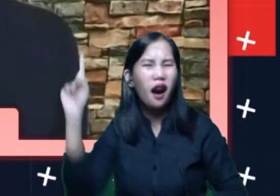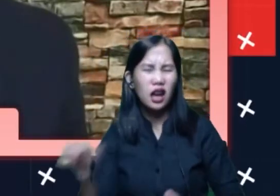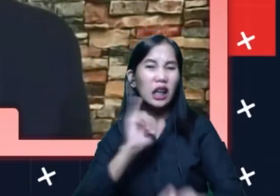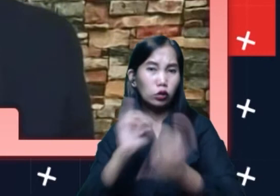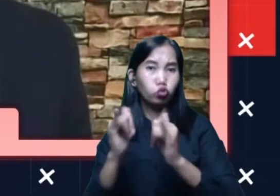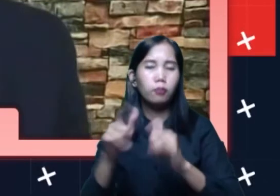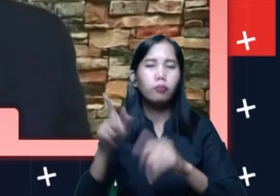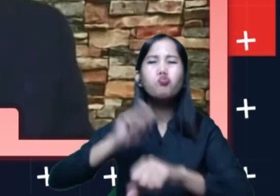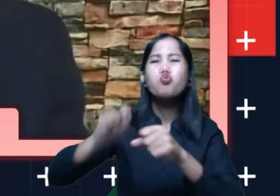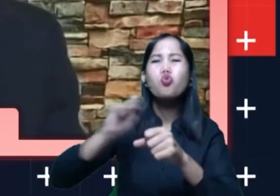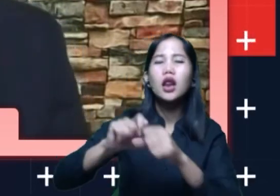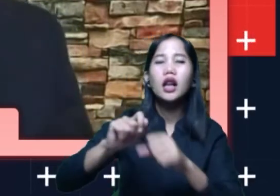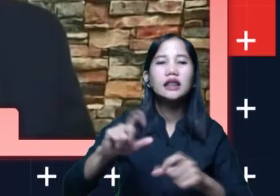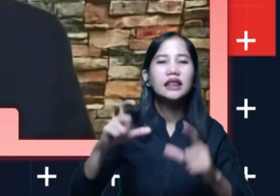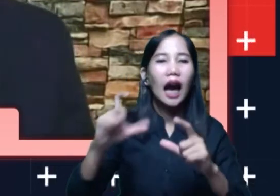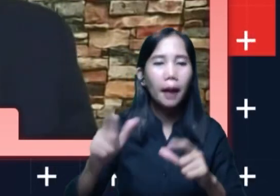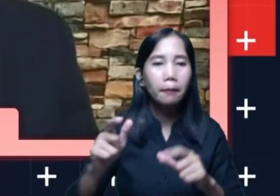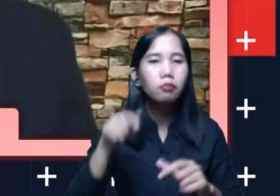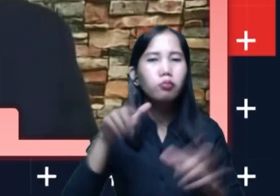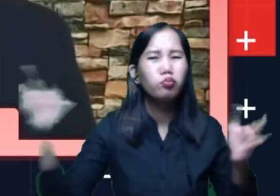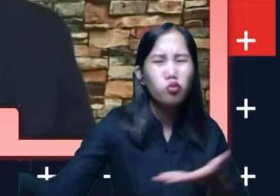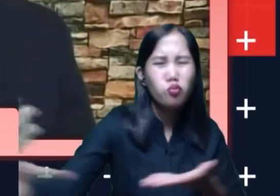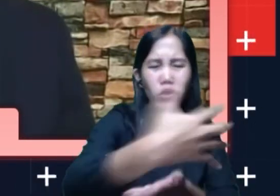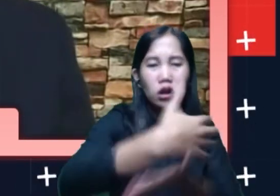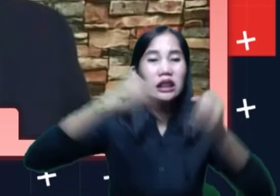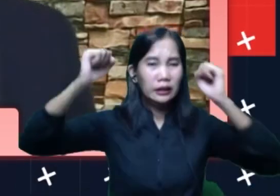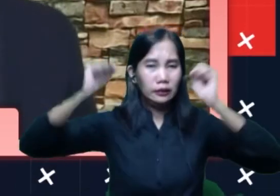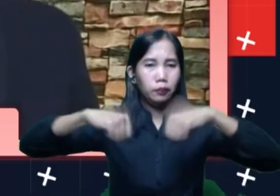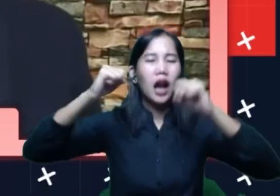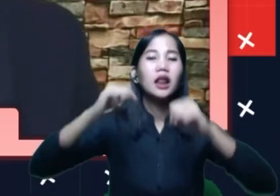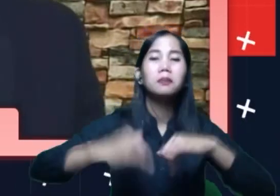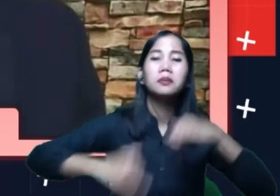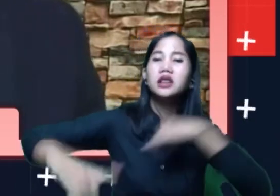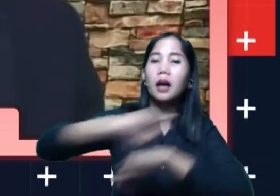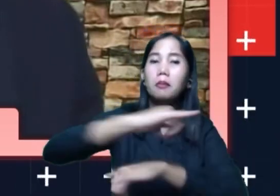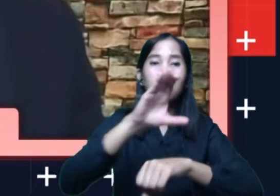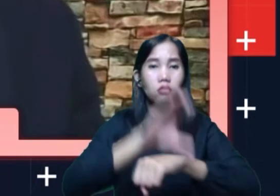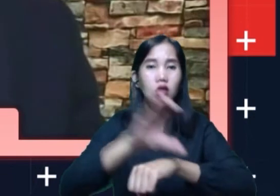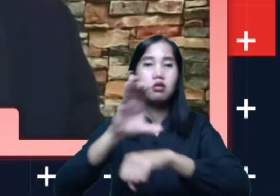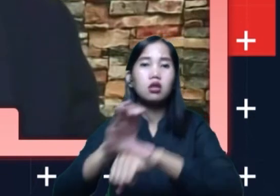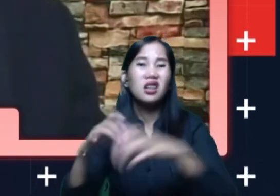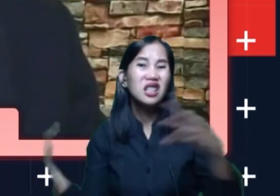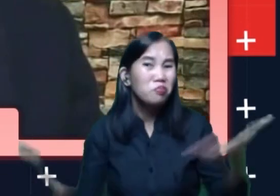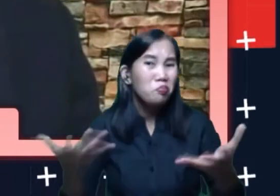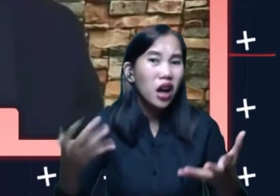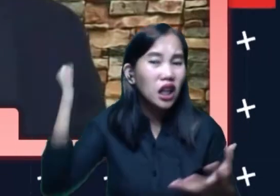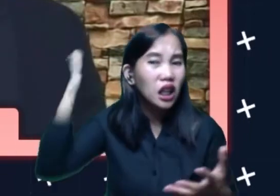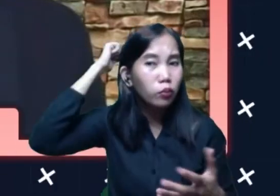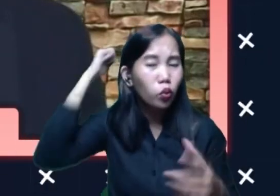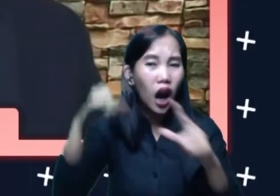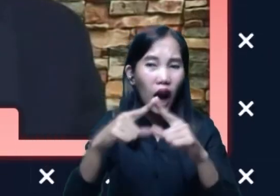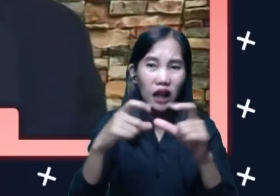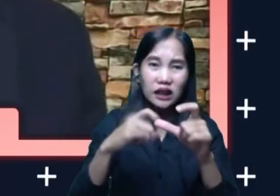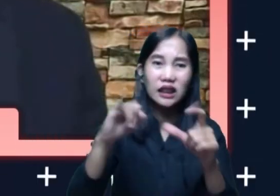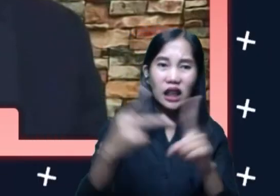menjadi anggotanya, gereja yang percaya bahwa tubuh Kristus tidak pernah dibagi-bagi. Mau berapa